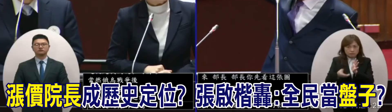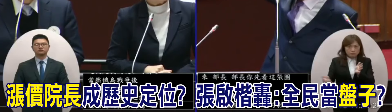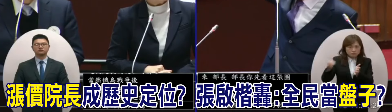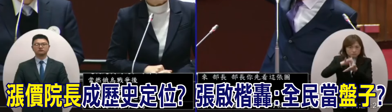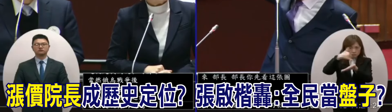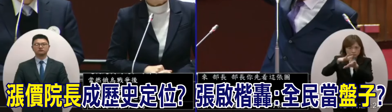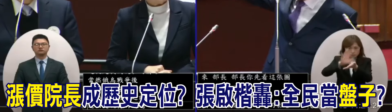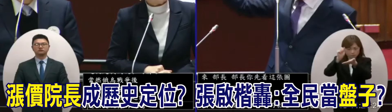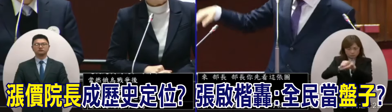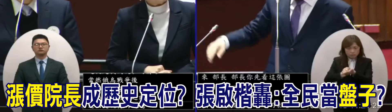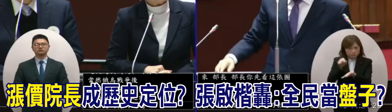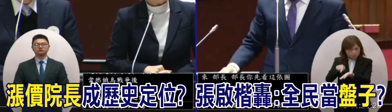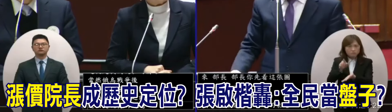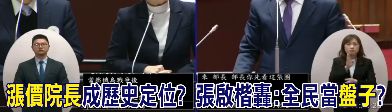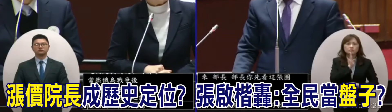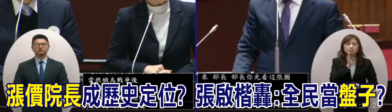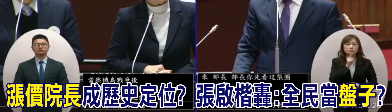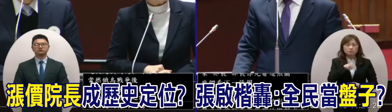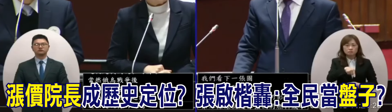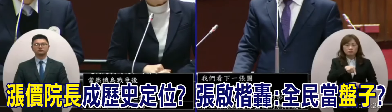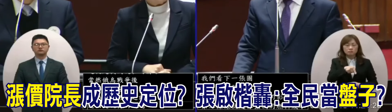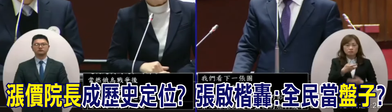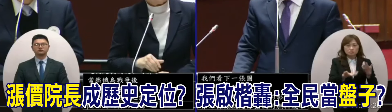本在什么时候开始往下走？